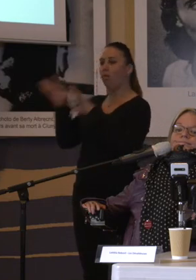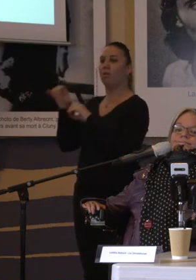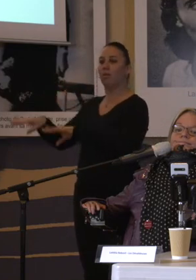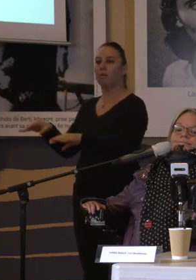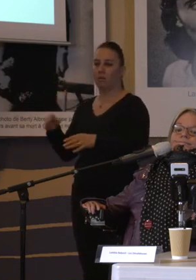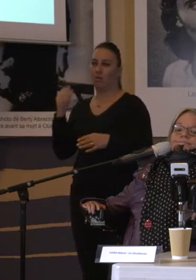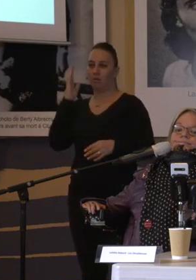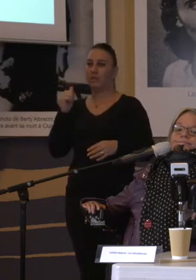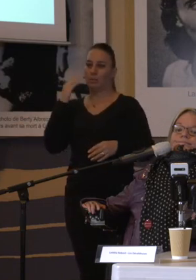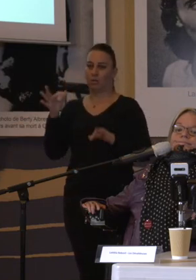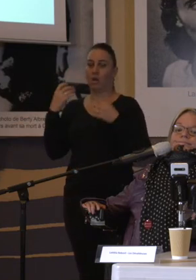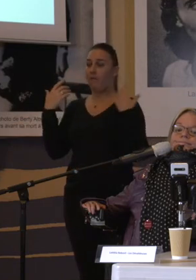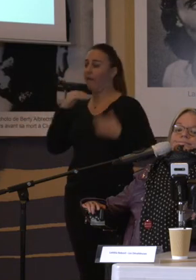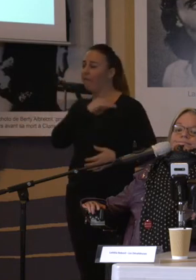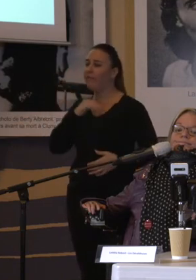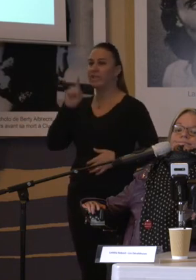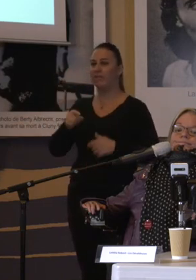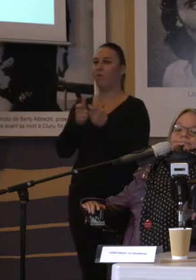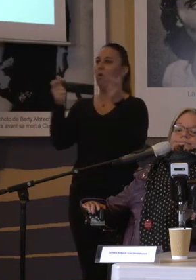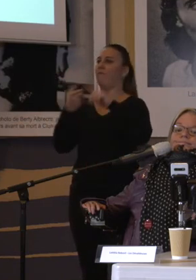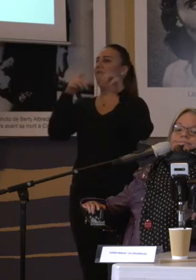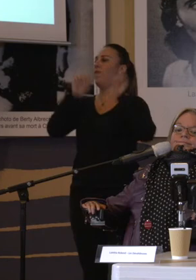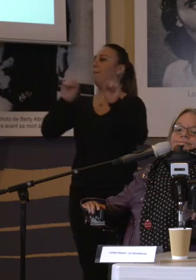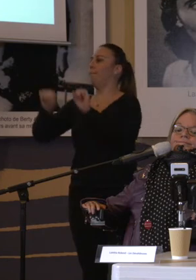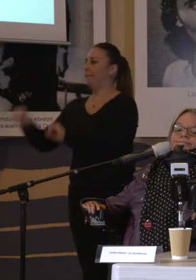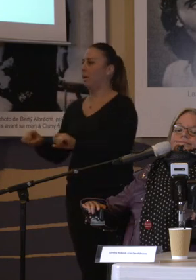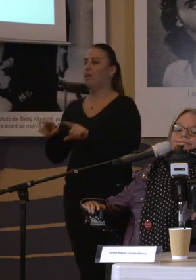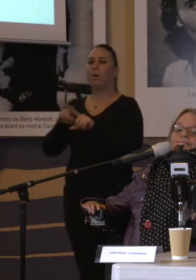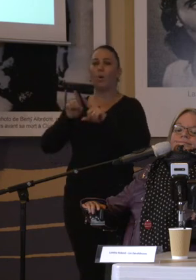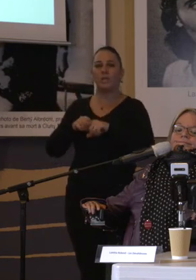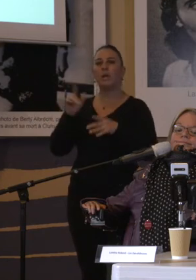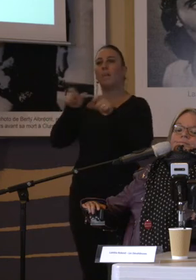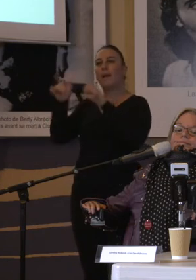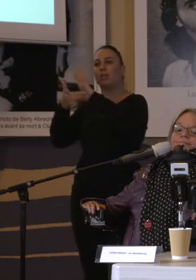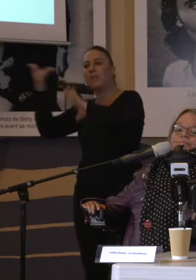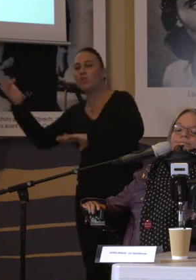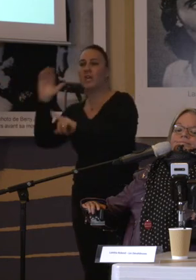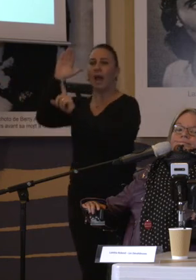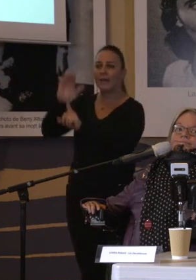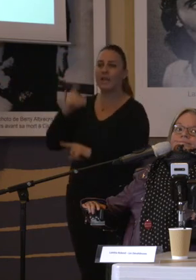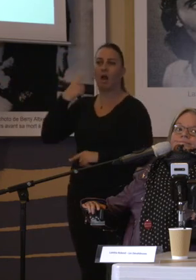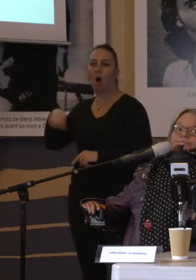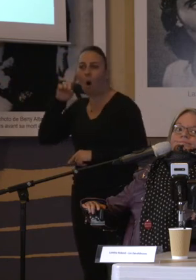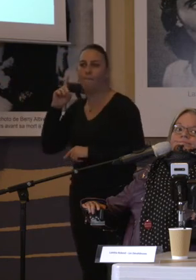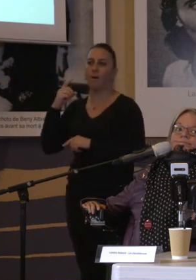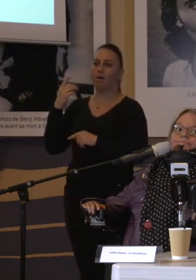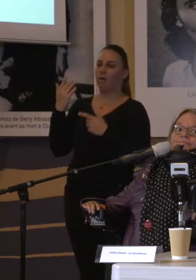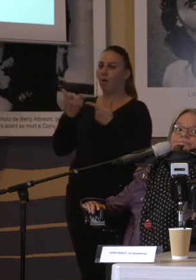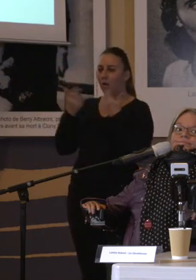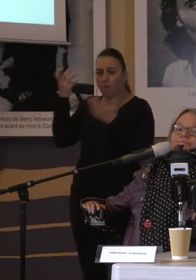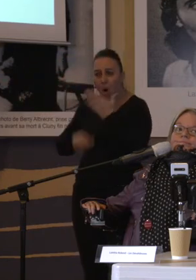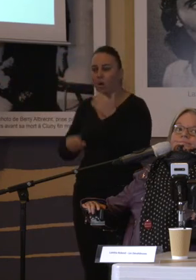la désinstitutionnalisation. Il y a aussi l'absence d'aménagement pour les réfugiés, les demandeurs d'asile, les Roms.